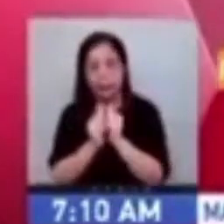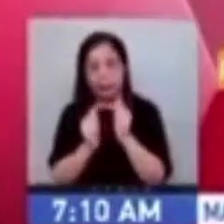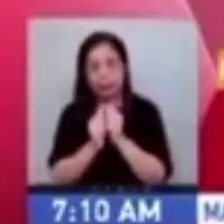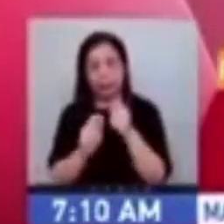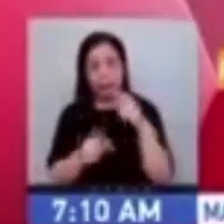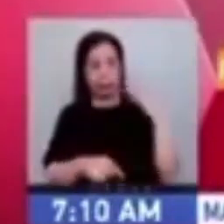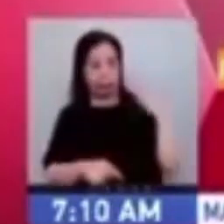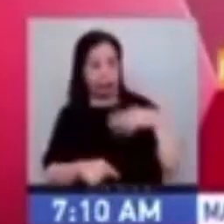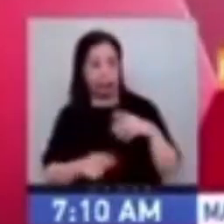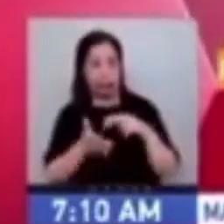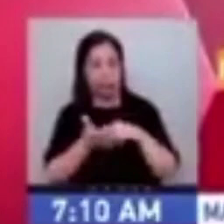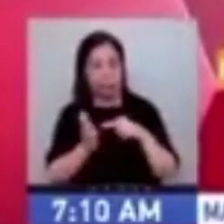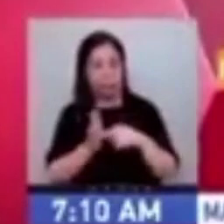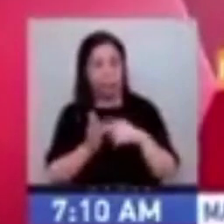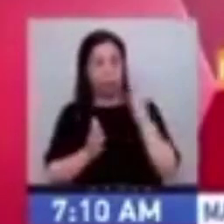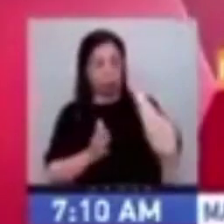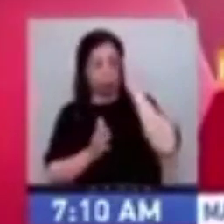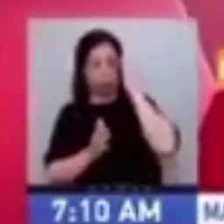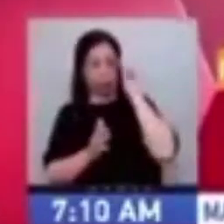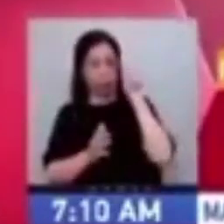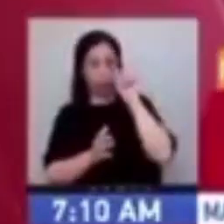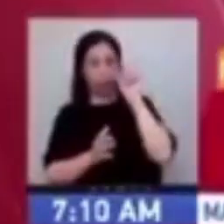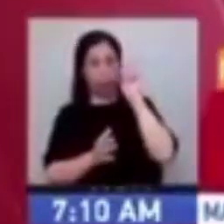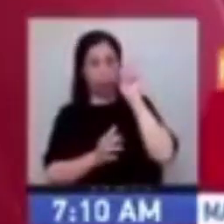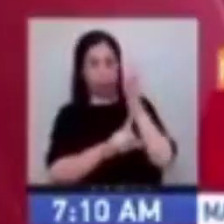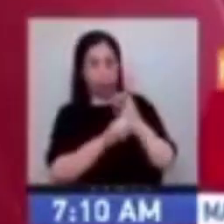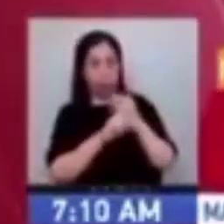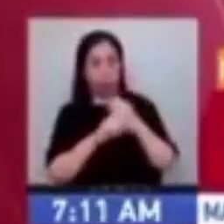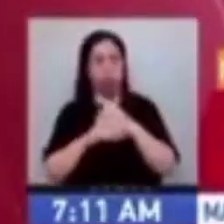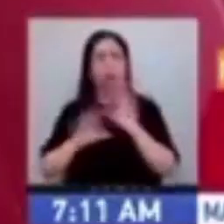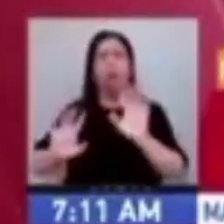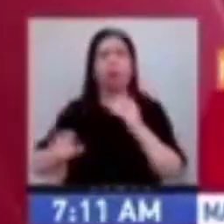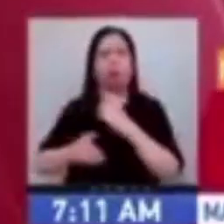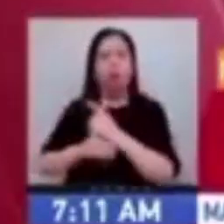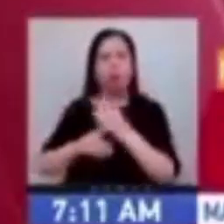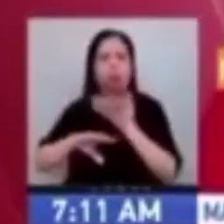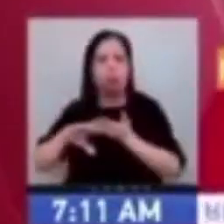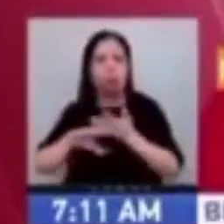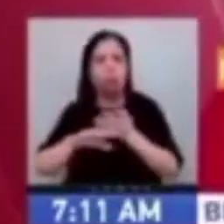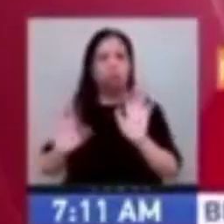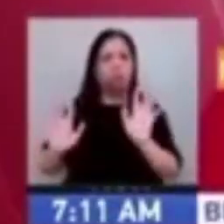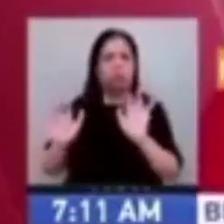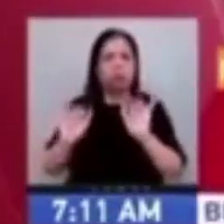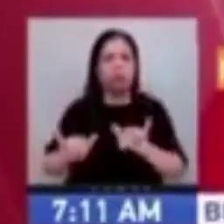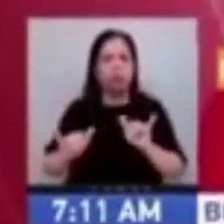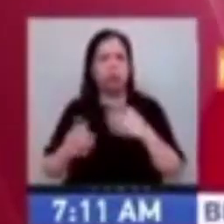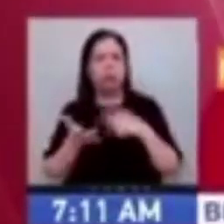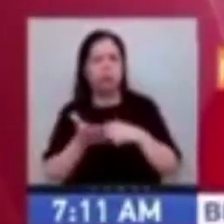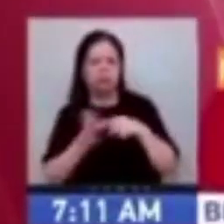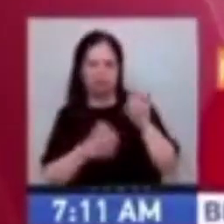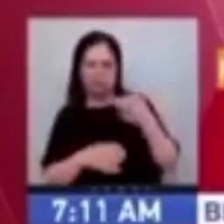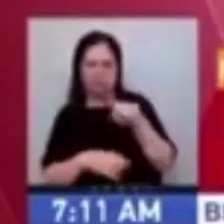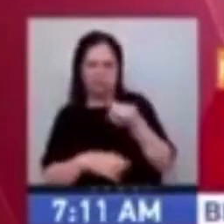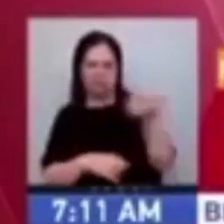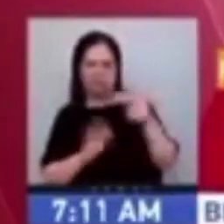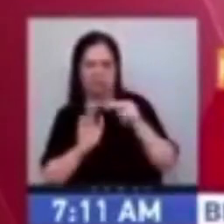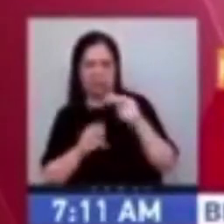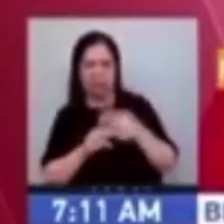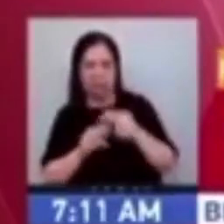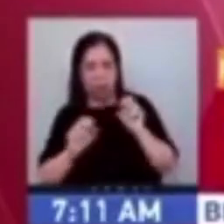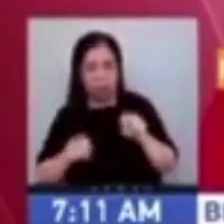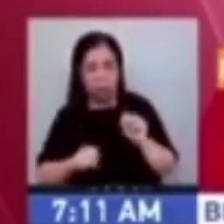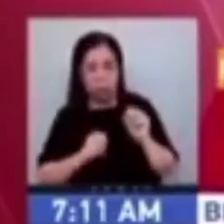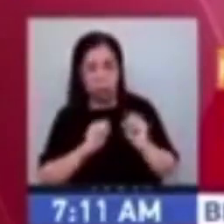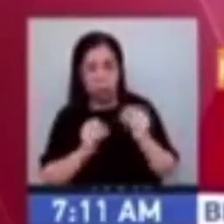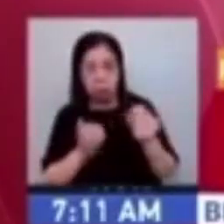Ibig sabihin, may pagkakataon siya na i-contest o i-apila kung siya man ay sinasabing dapat tanggal na sa listahan.